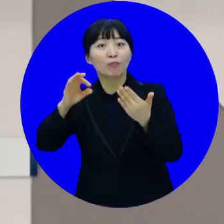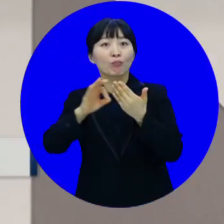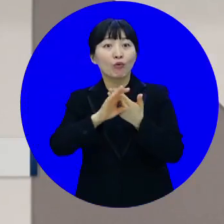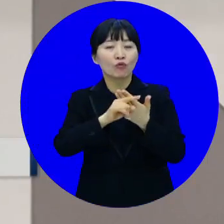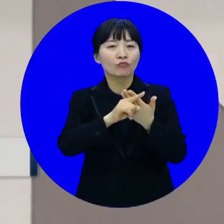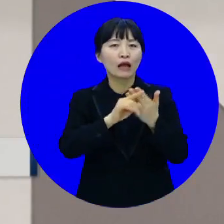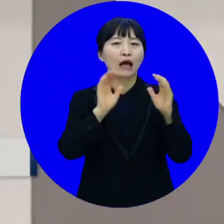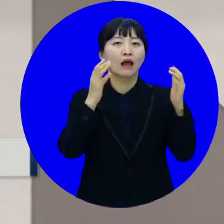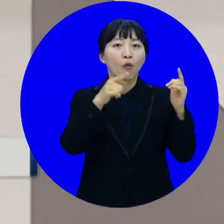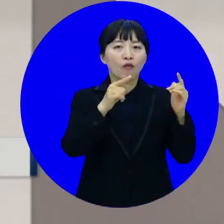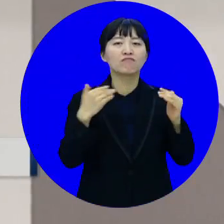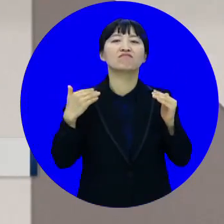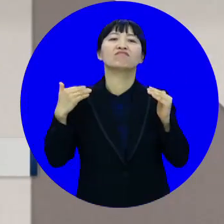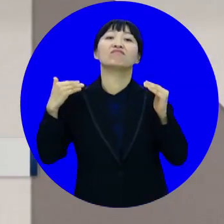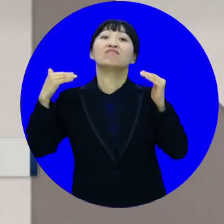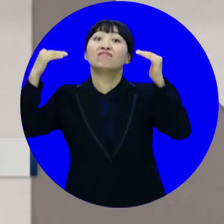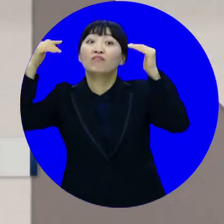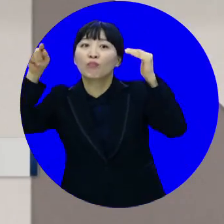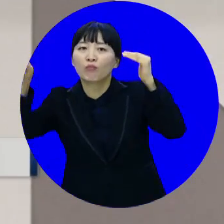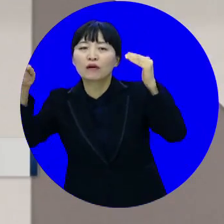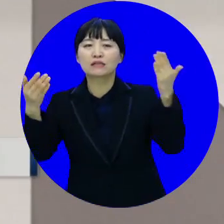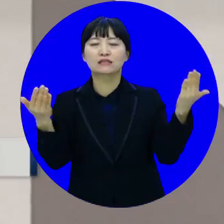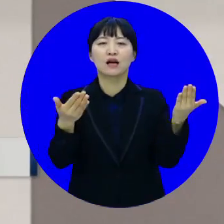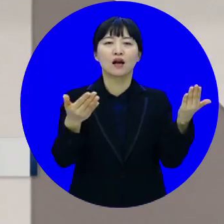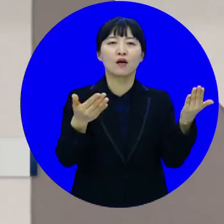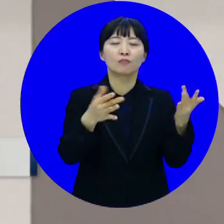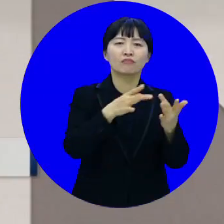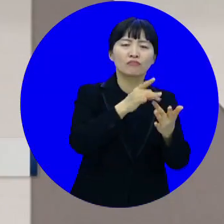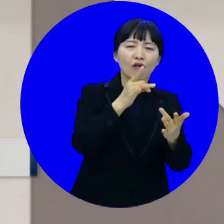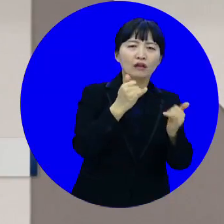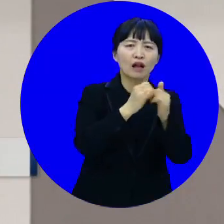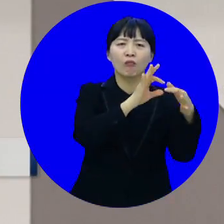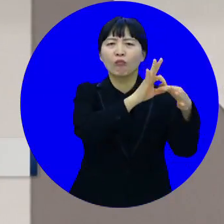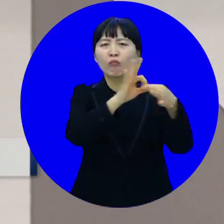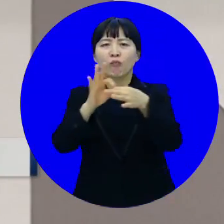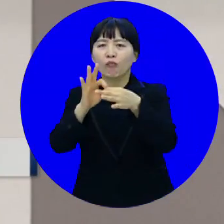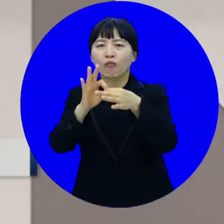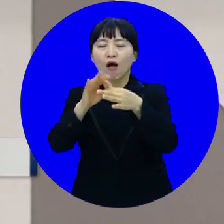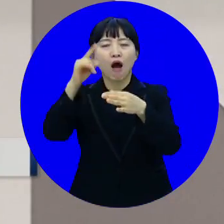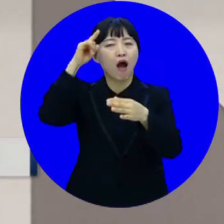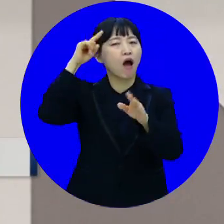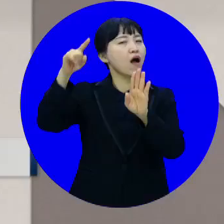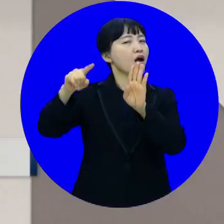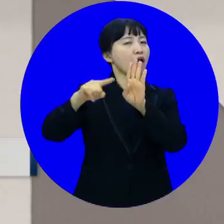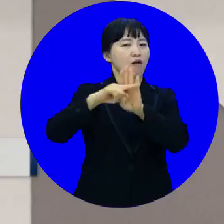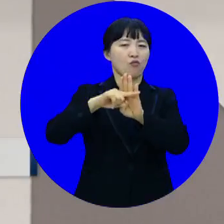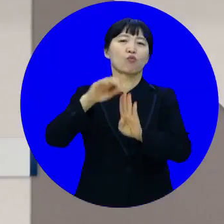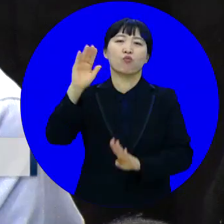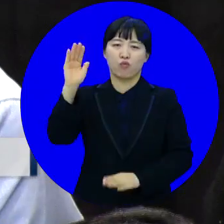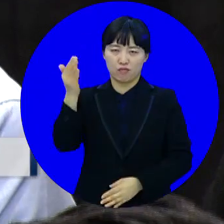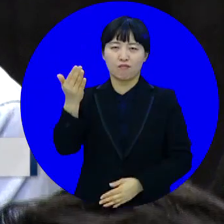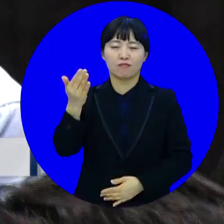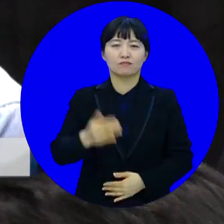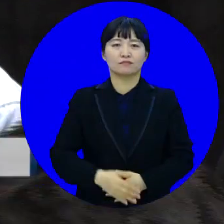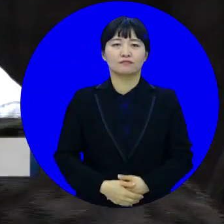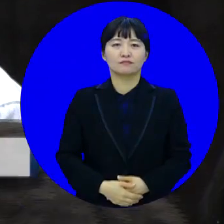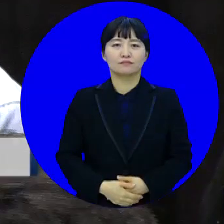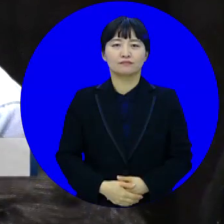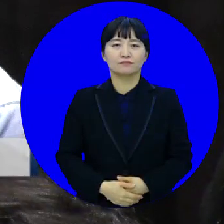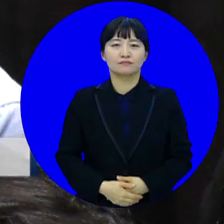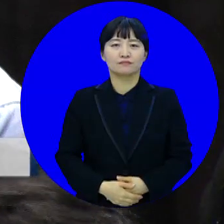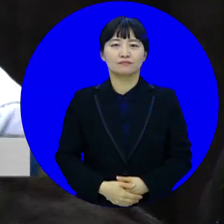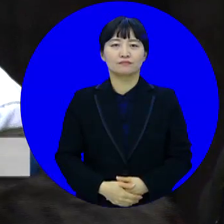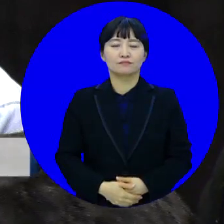배제당했다는 느낌을 받게 되면은 아이는 어른이 돼서도 직업 선택이나 아니면 또 대인관계에 있어서 부정적인 생각을 가질 수